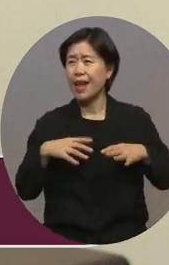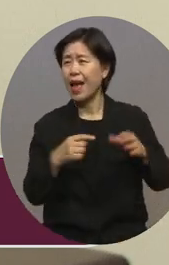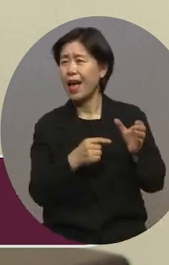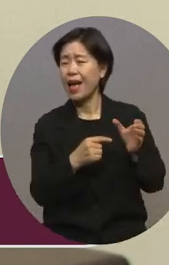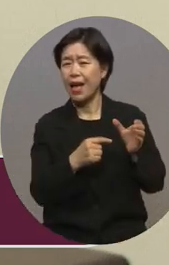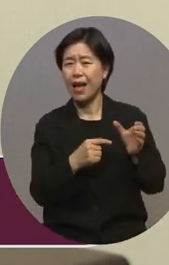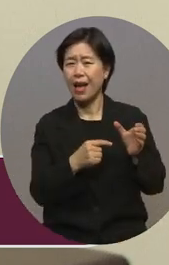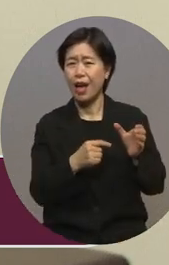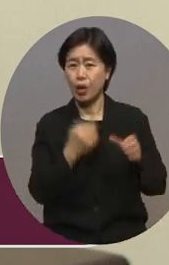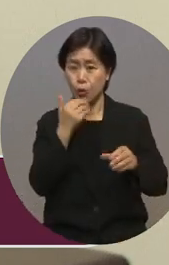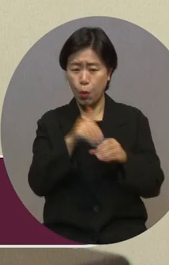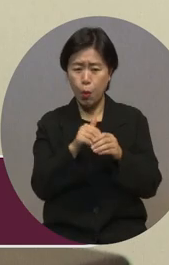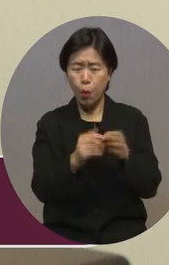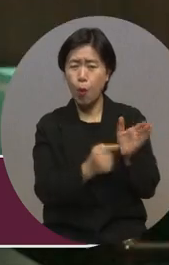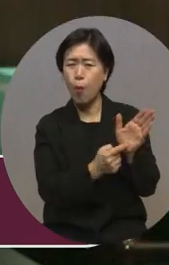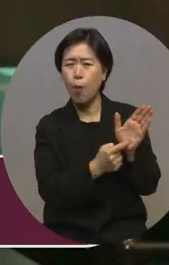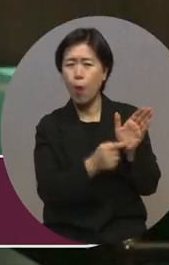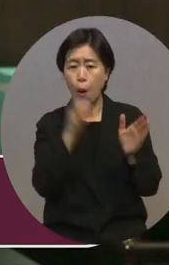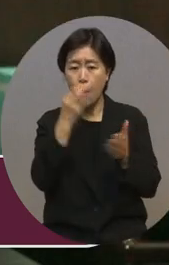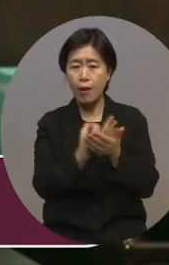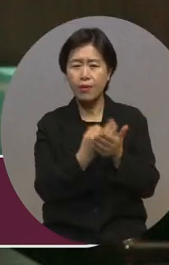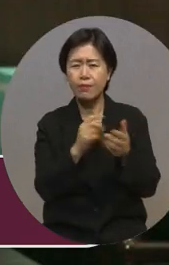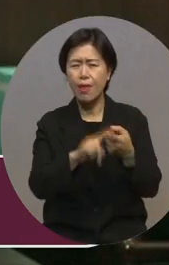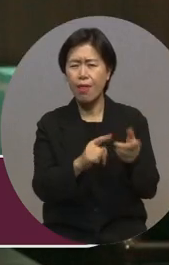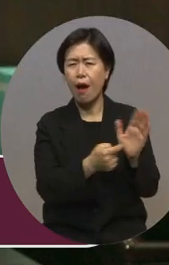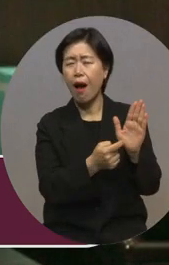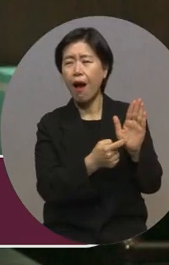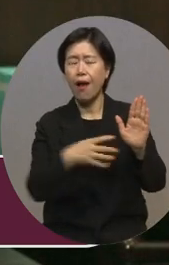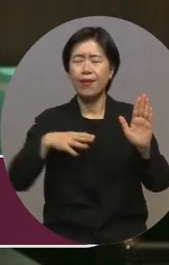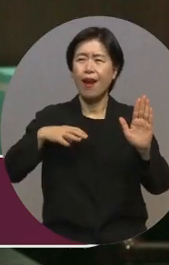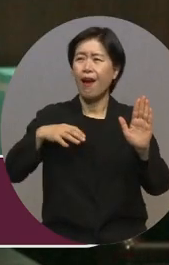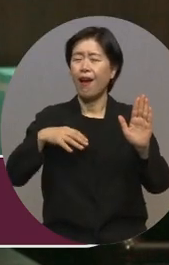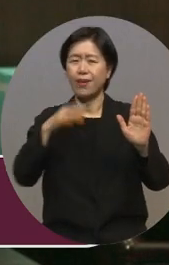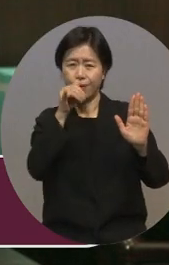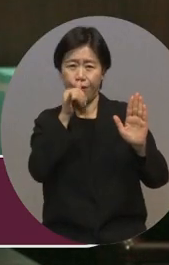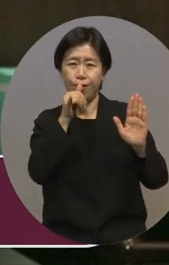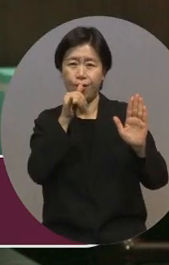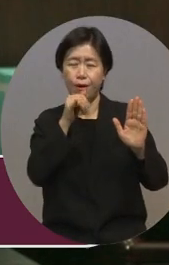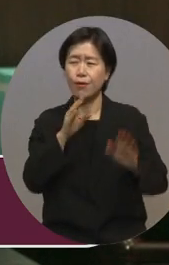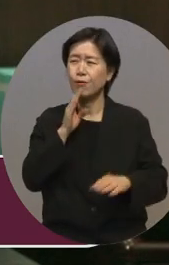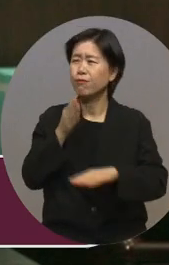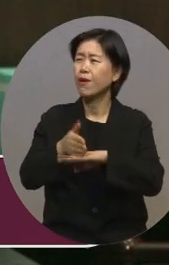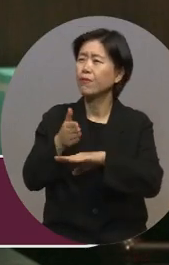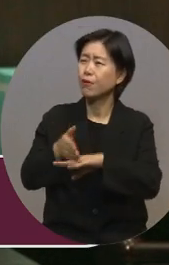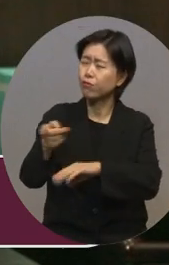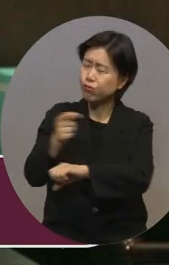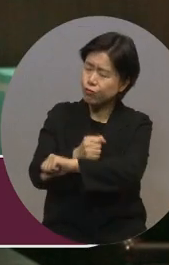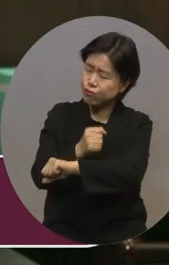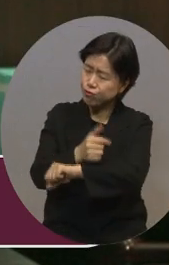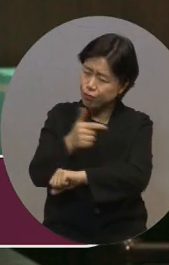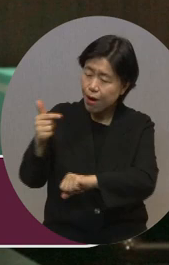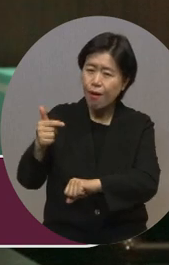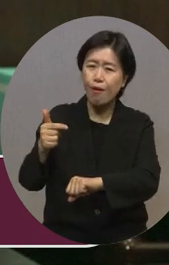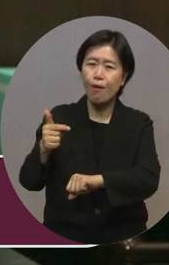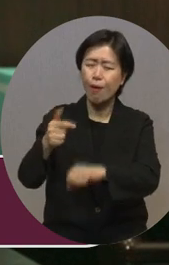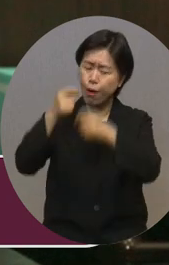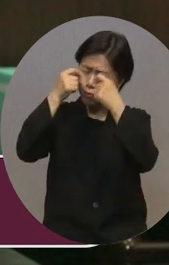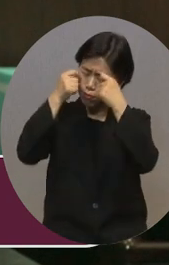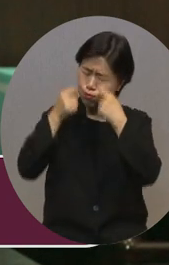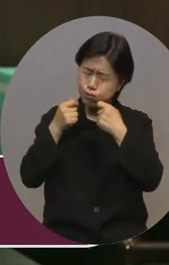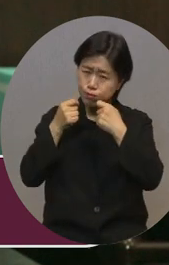막 자기 시가집에도 이렇게 자랑을 하면서 너무 고맙다고 눈물 흘리는 거 봤을 때, 야.